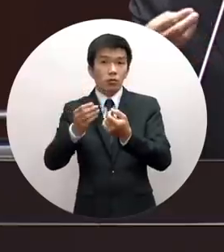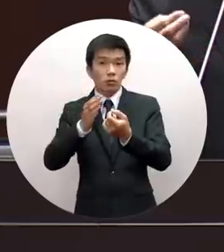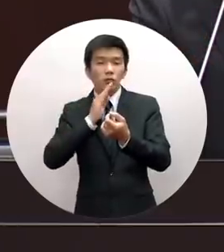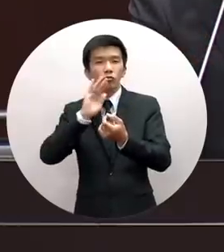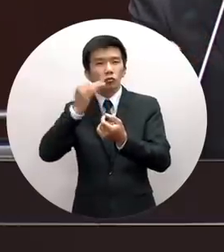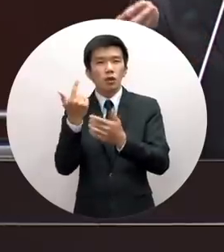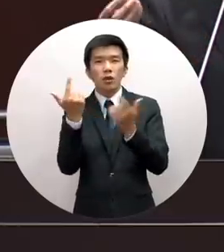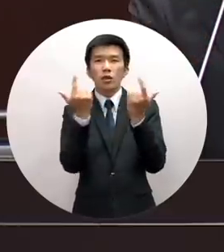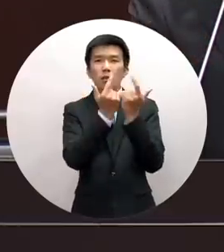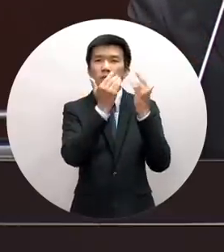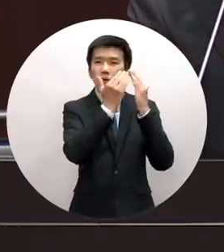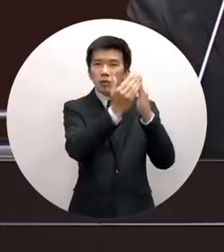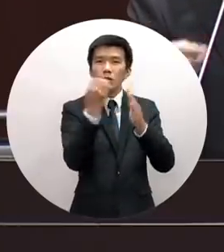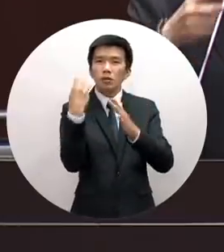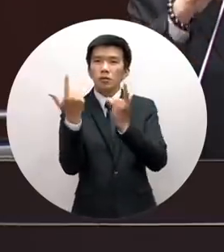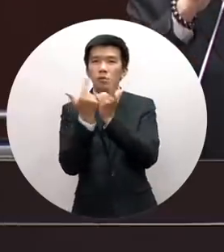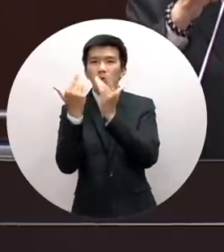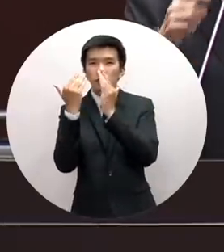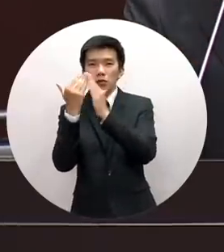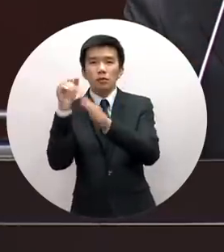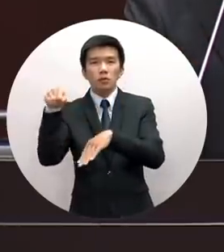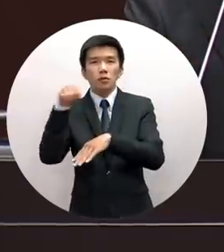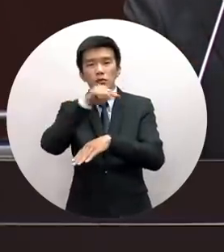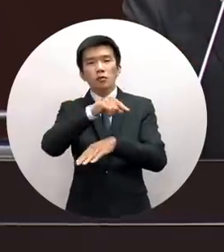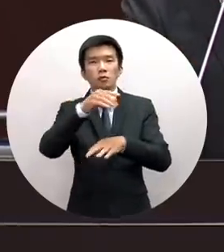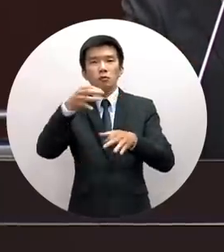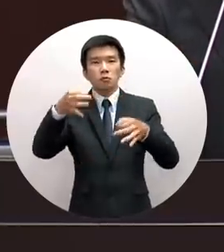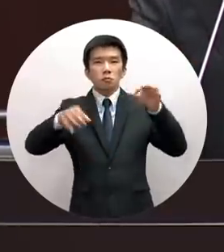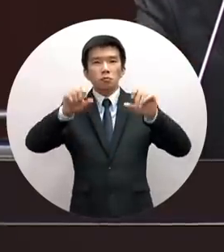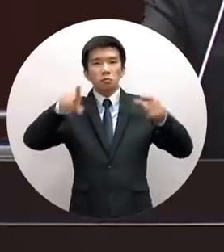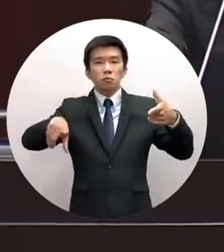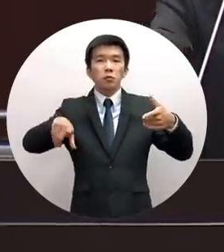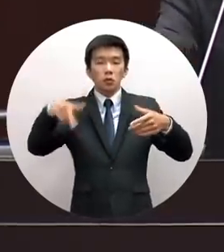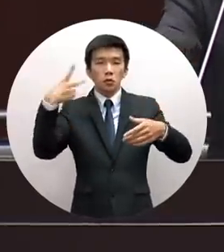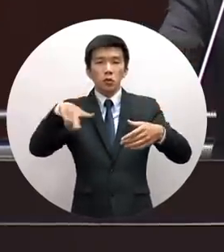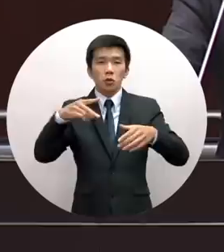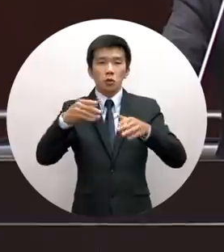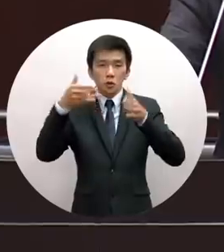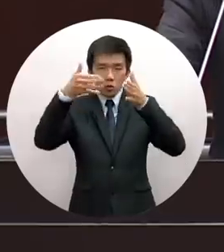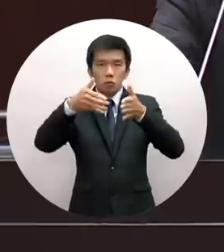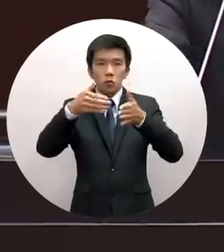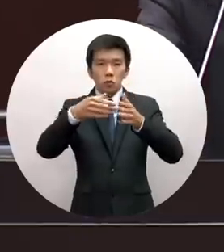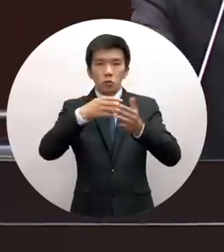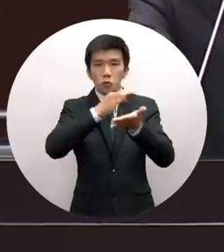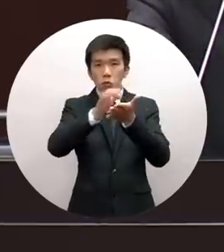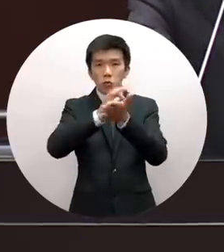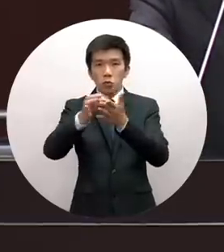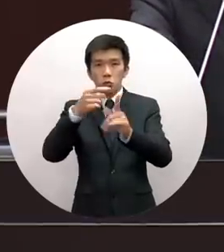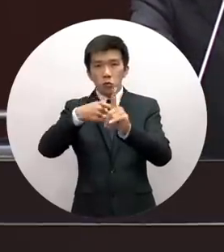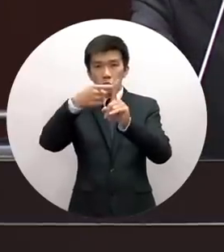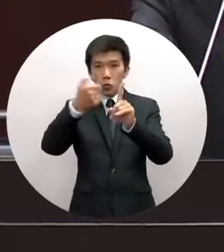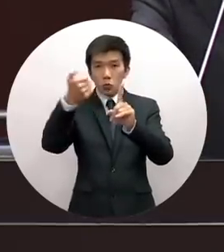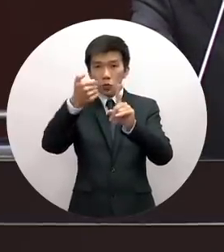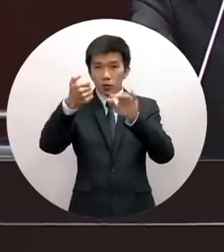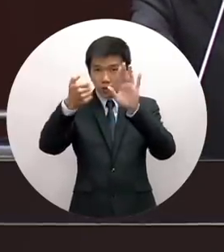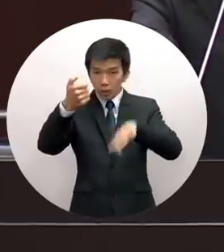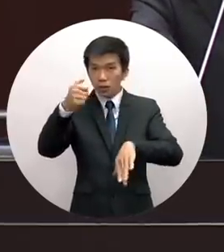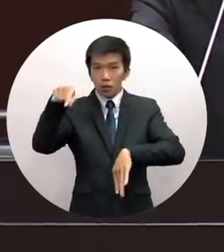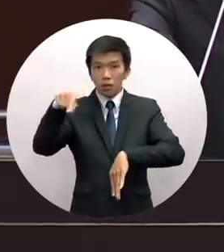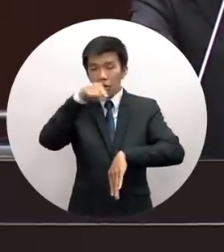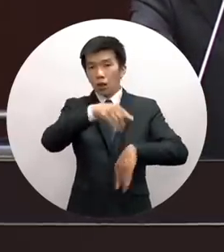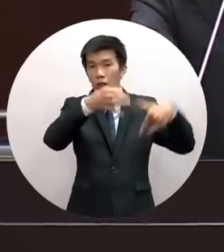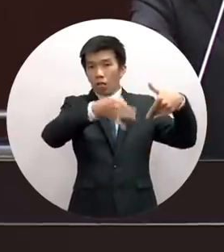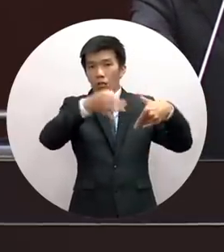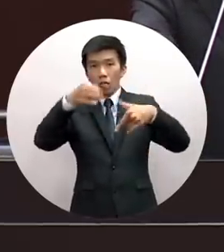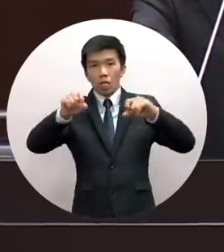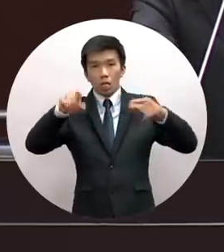市的计数甲新北市的计数，尤其伫50度以下计数无同款，哦。委员有这个期待啦，